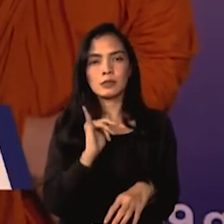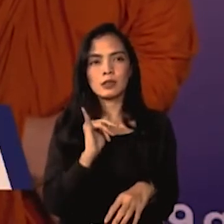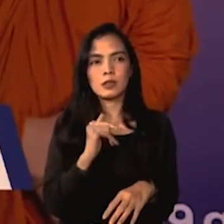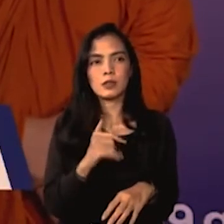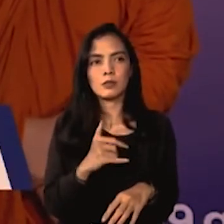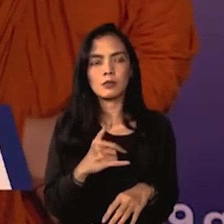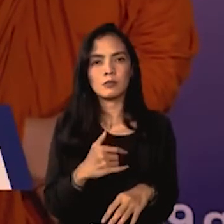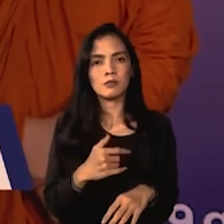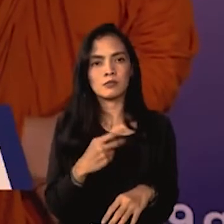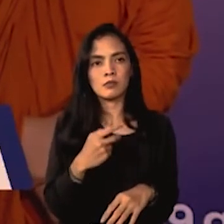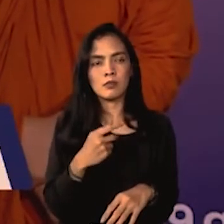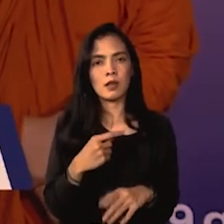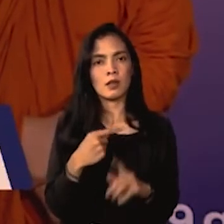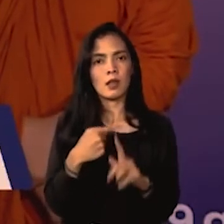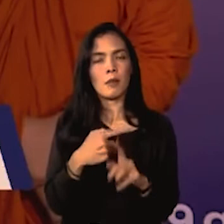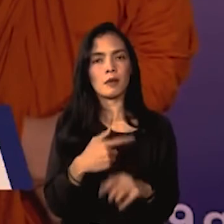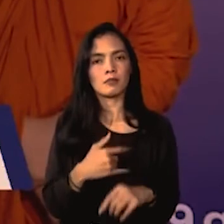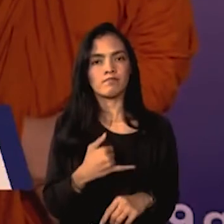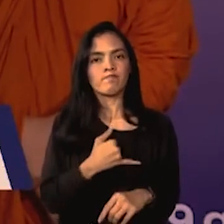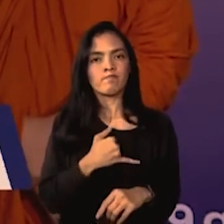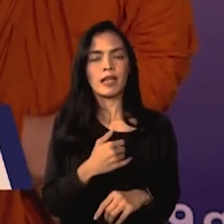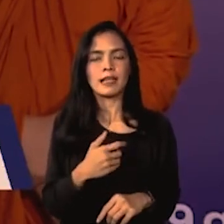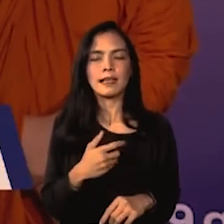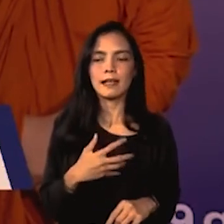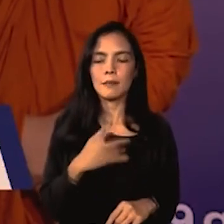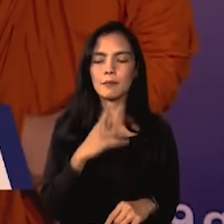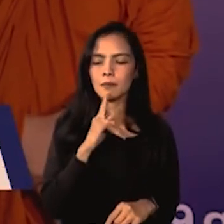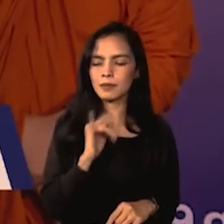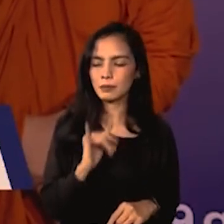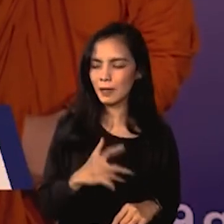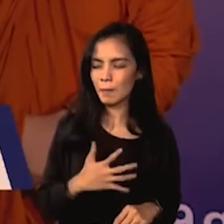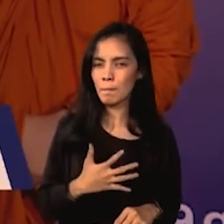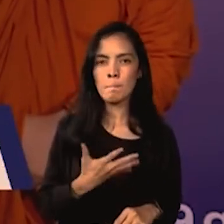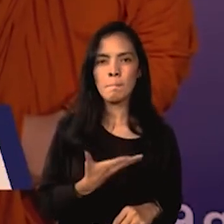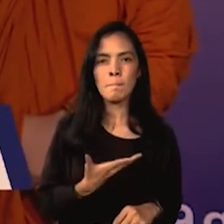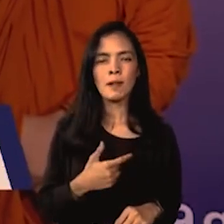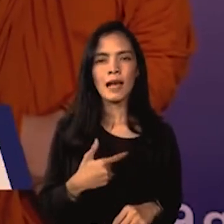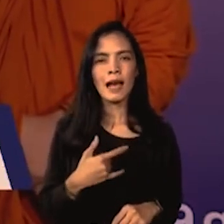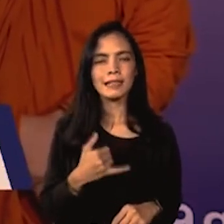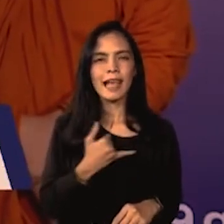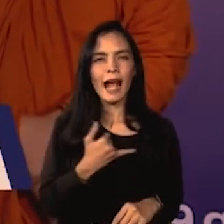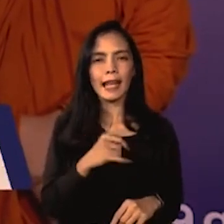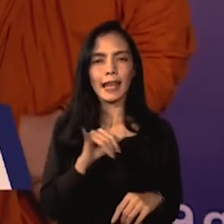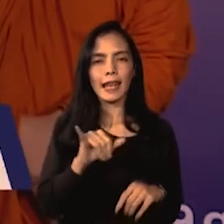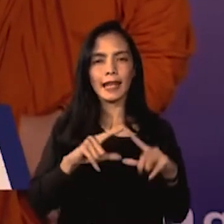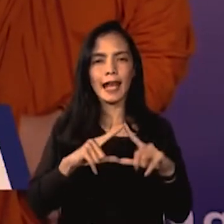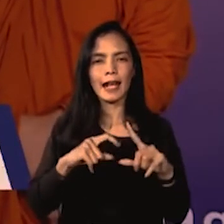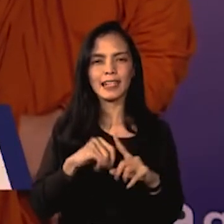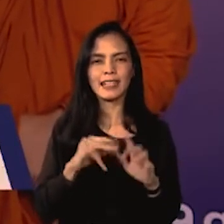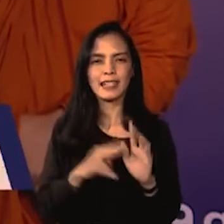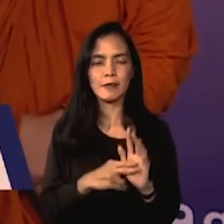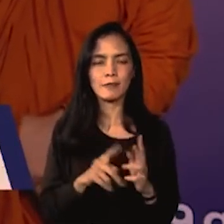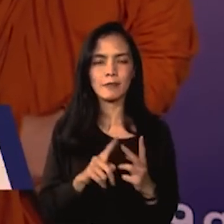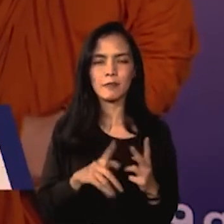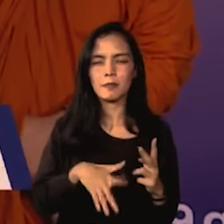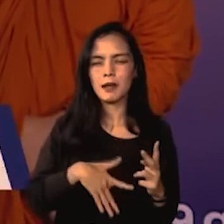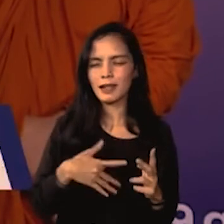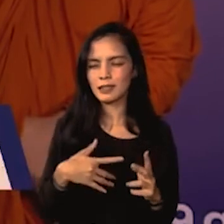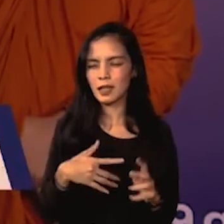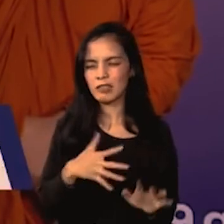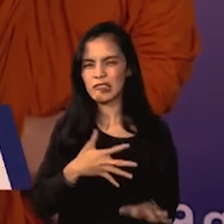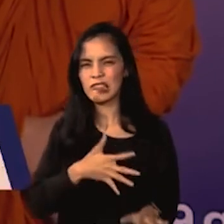lebih yakin, tidak merasakan rasa yang aneh-aneh, tidak